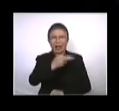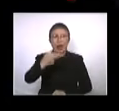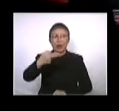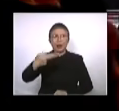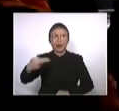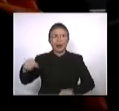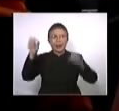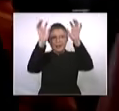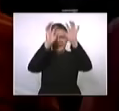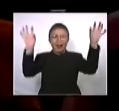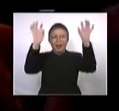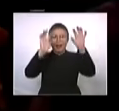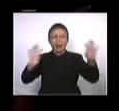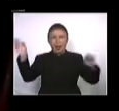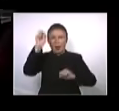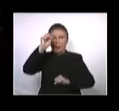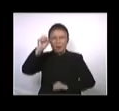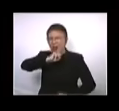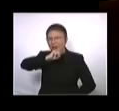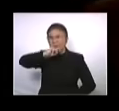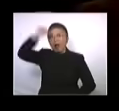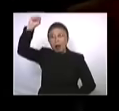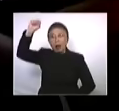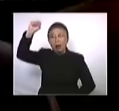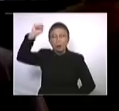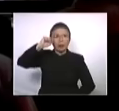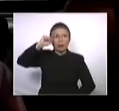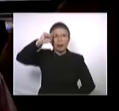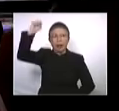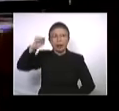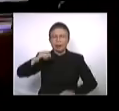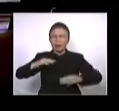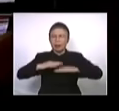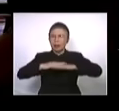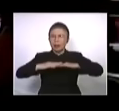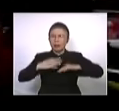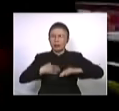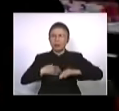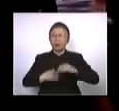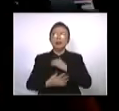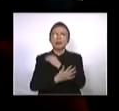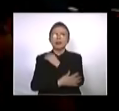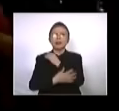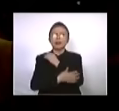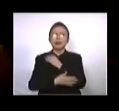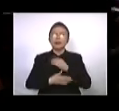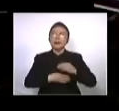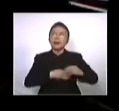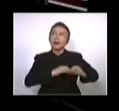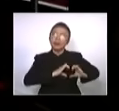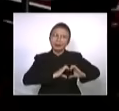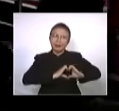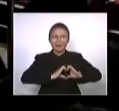copy kat kira-kira begitu dengan dengan begitu disimpulkan Gibran mirip 100% dengan bapaknya ya tidak ilmu